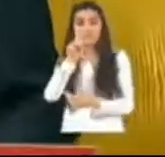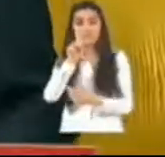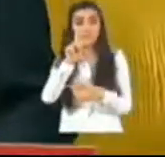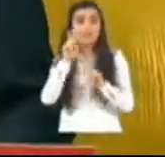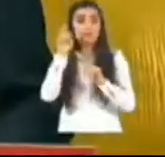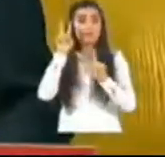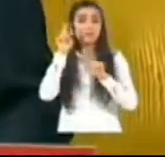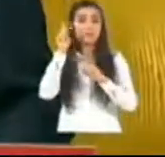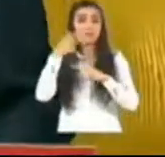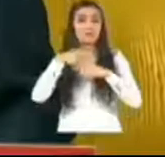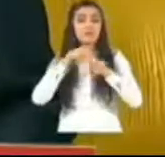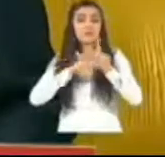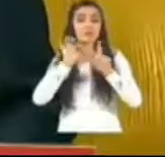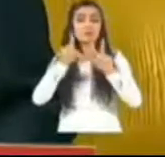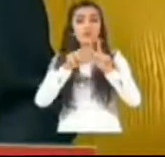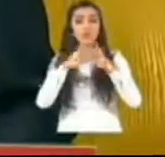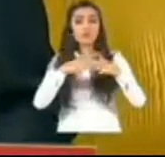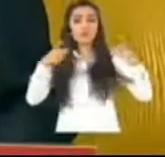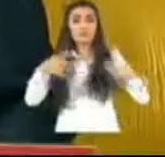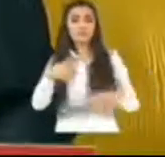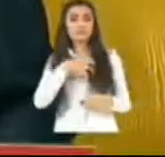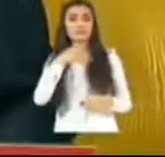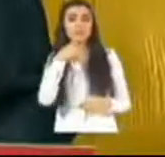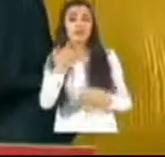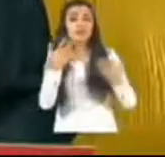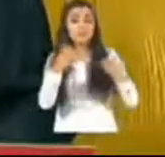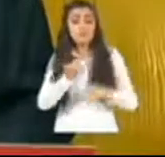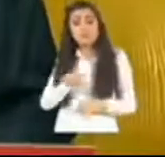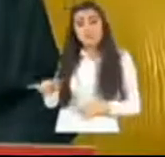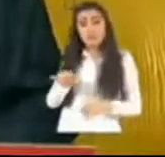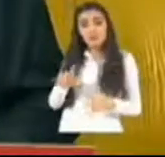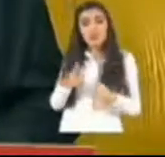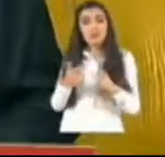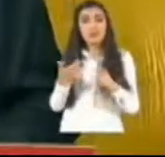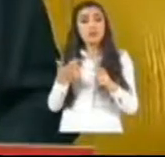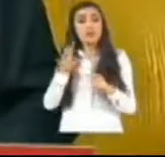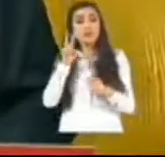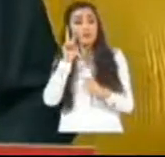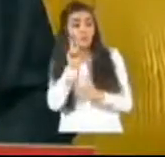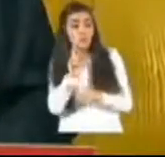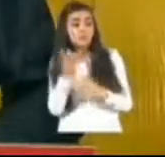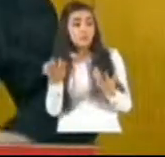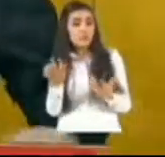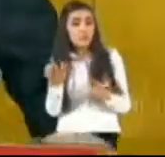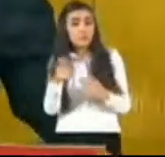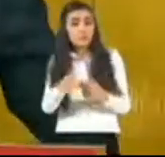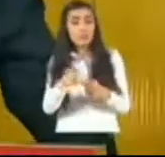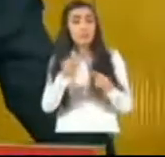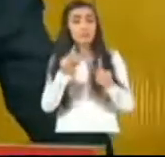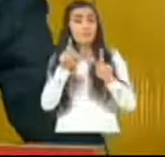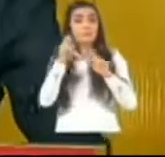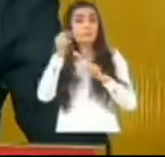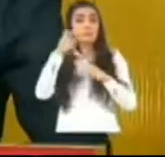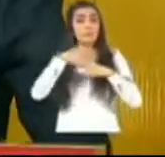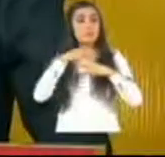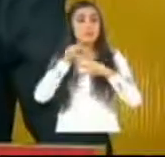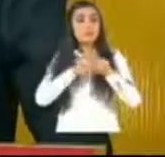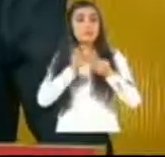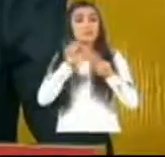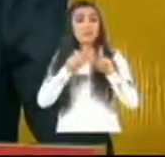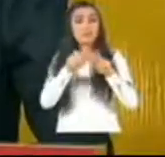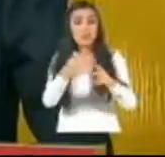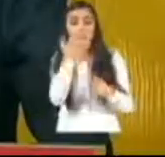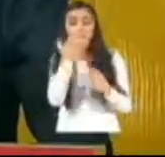vizyon genişliğine sahiptir. Yanımızda şeklen görünse de bu vizyondan kasten